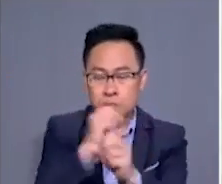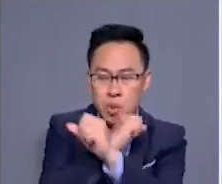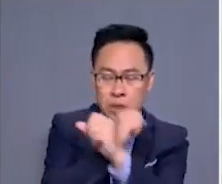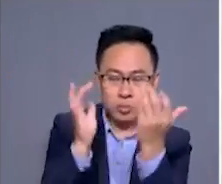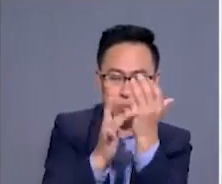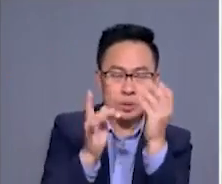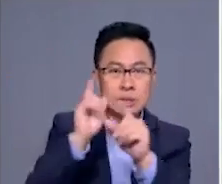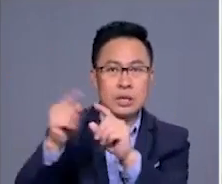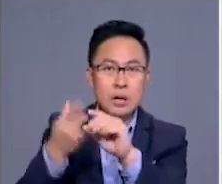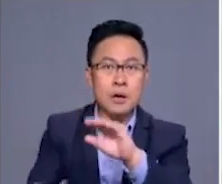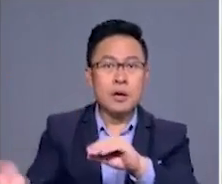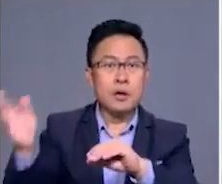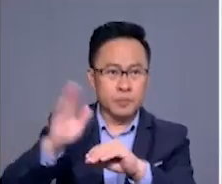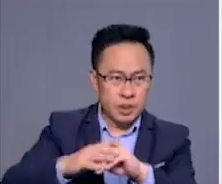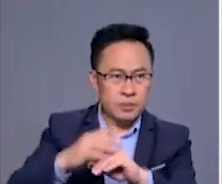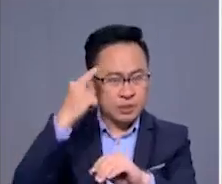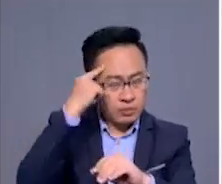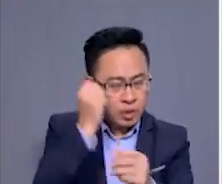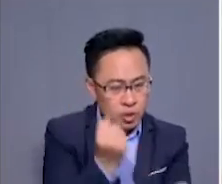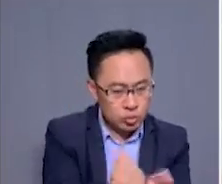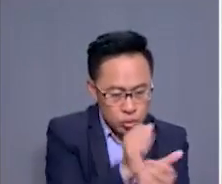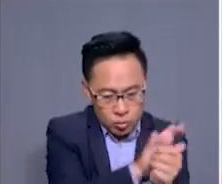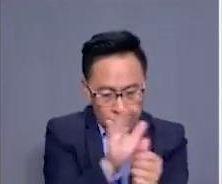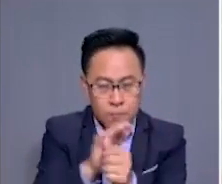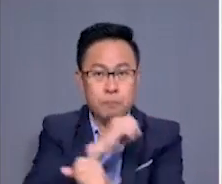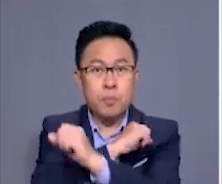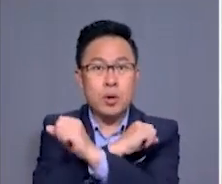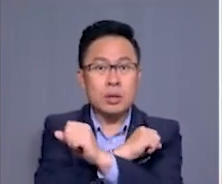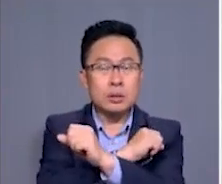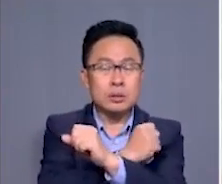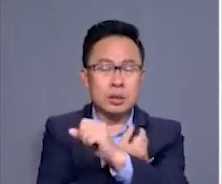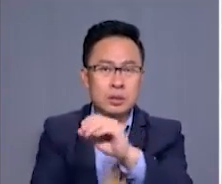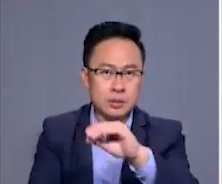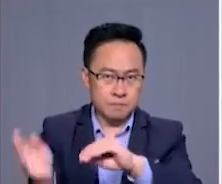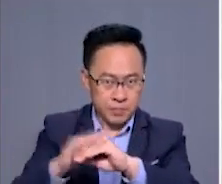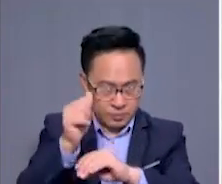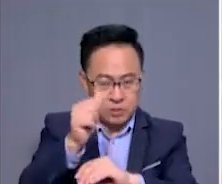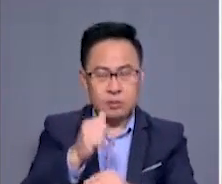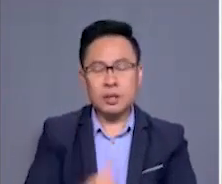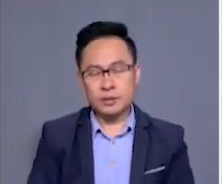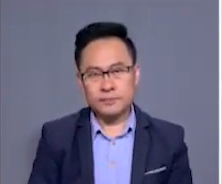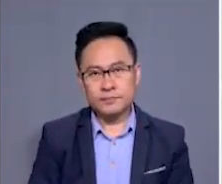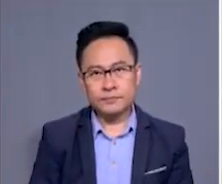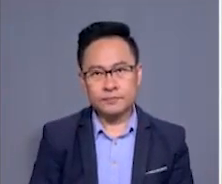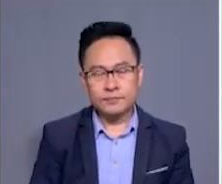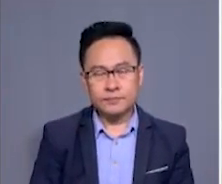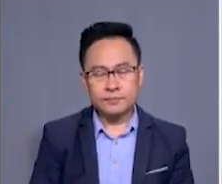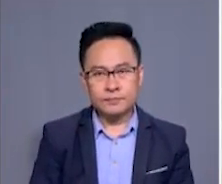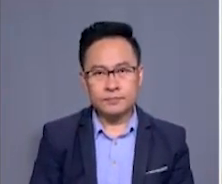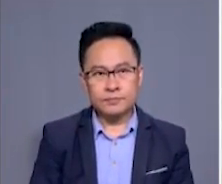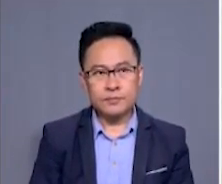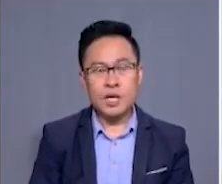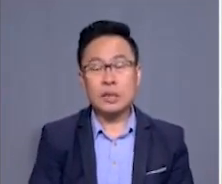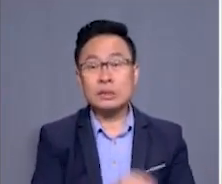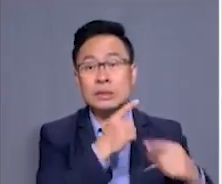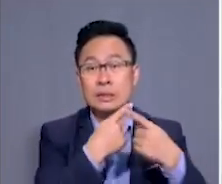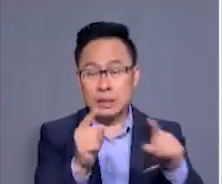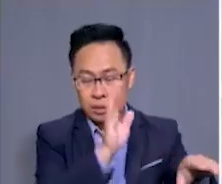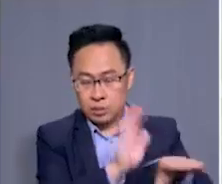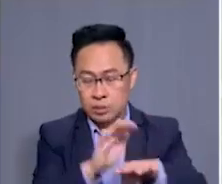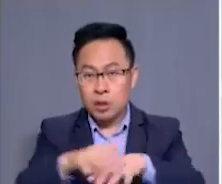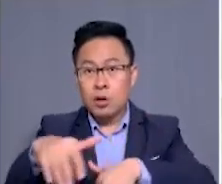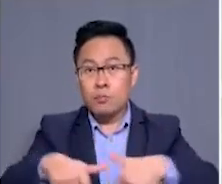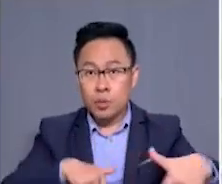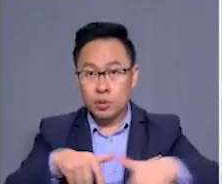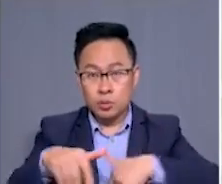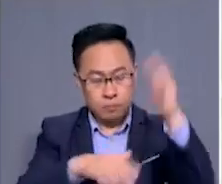มากขึ้นก็น่าจะโอเคขึ้นกว่าเดิมไหมคะท่านคะ น่าจะโอเคขึ้นกว่าเดิมครับแล้วทีนี้ก็ต้องขอเตือนพี่น้องประชาชนช